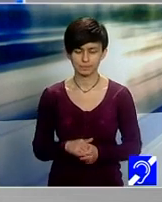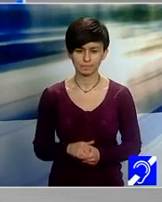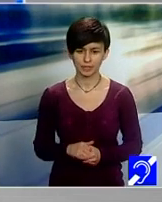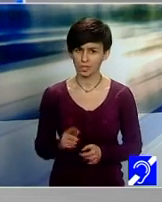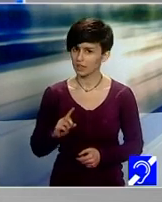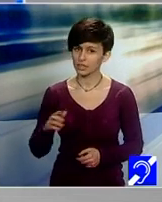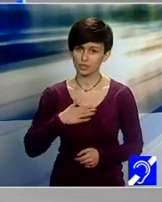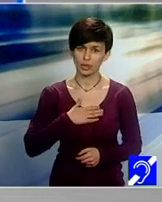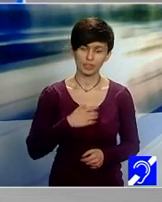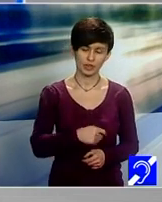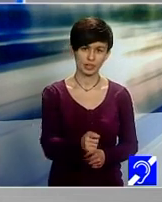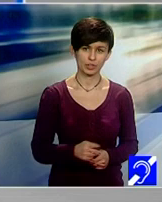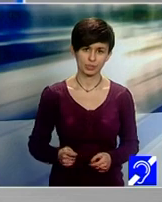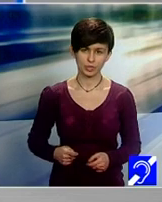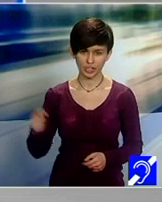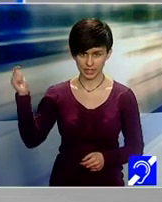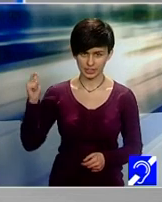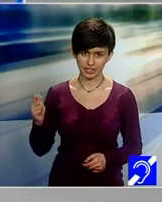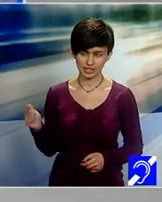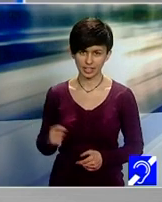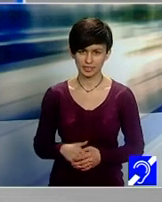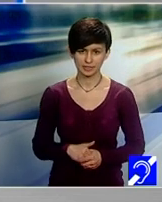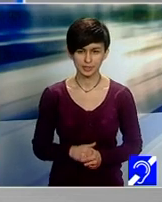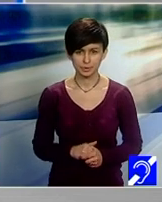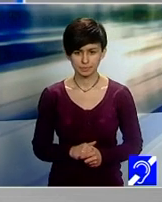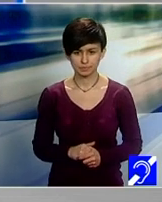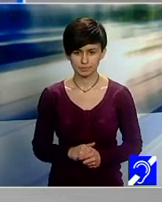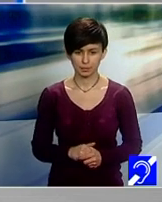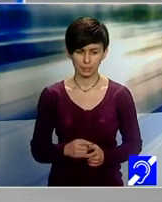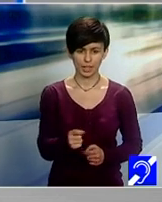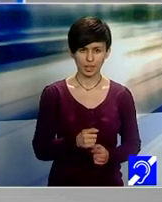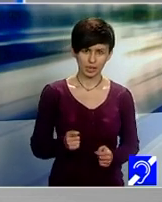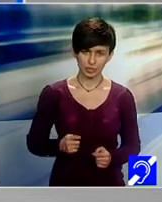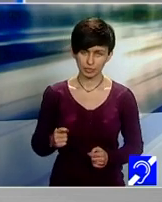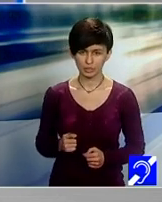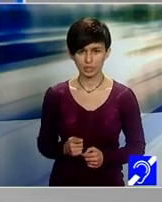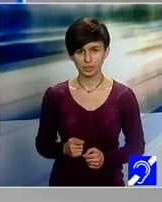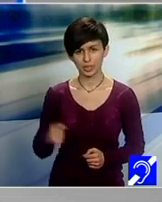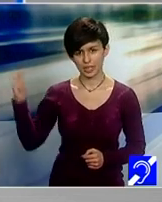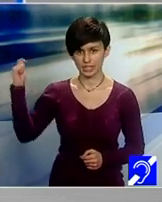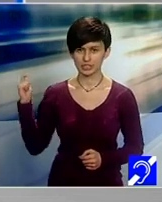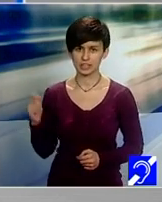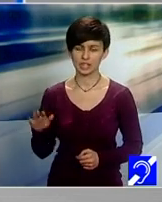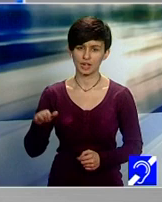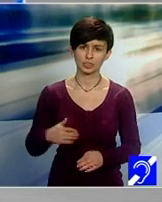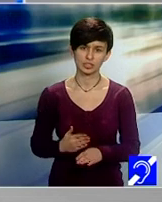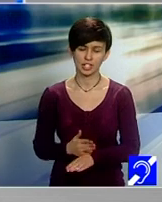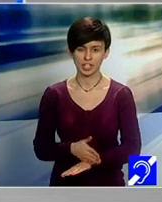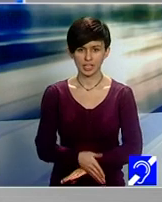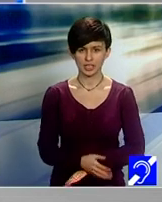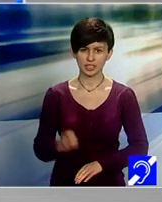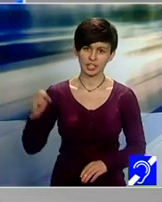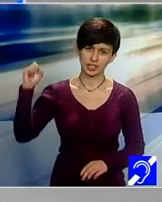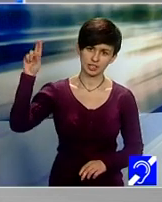țară a fost, de exemplu, intrarea în Uniunea Europeană și NATO. A fost Marea Unire. Nu mai avem. Și spunea Daniel David că